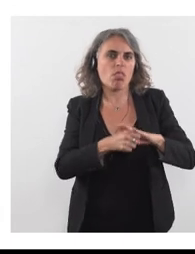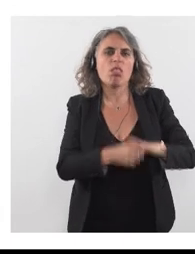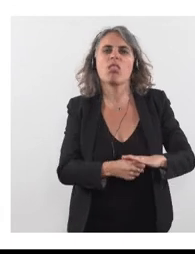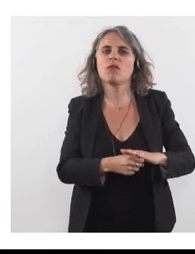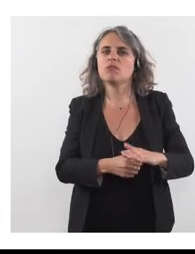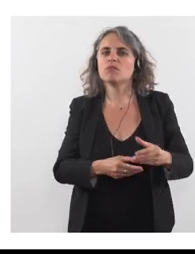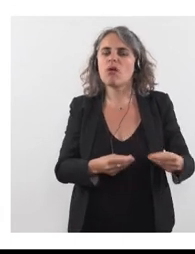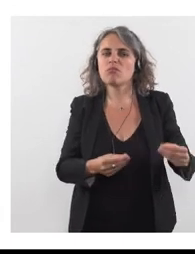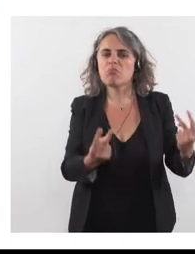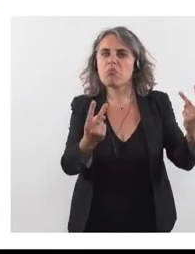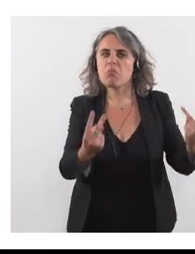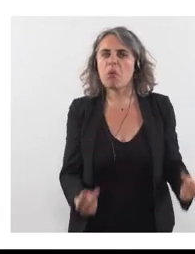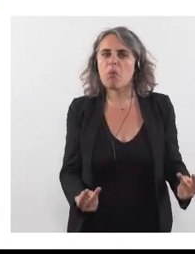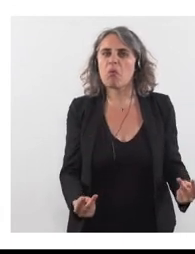système